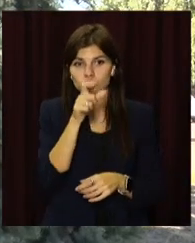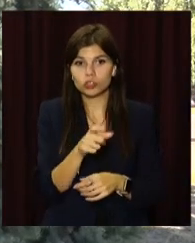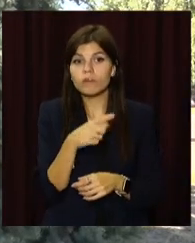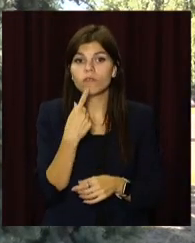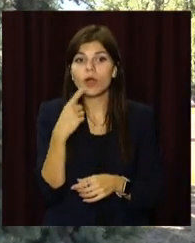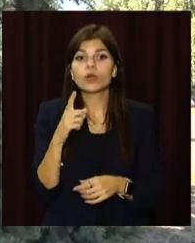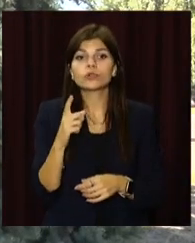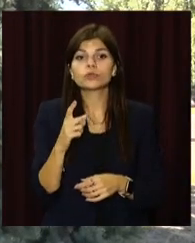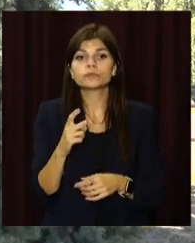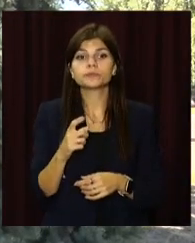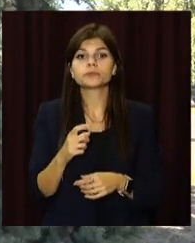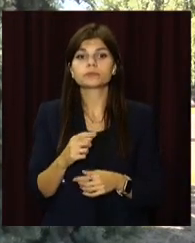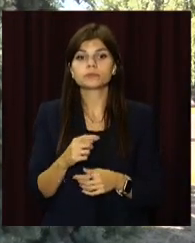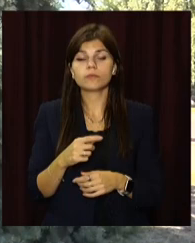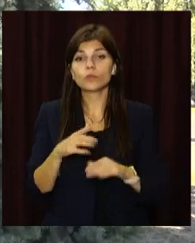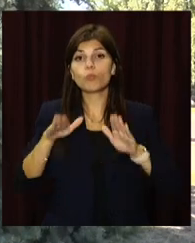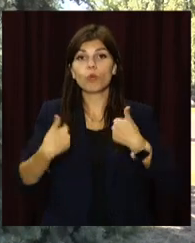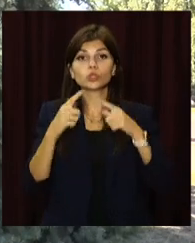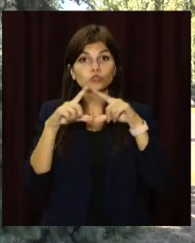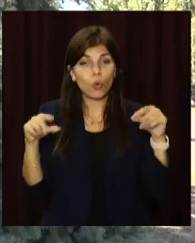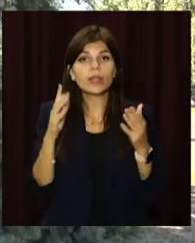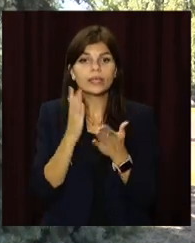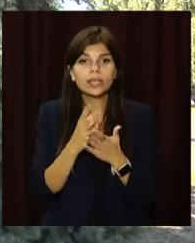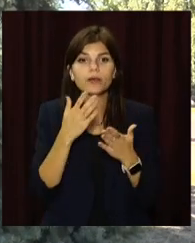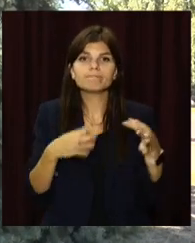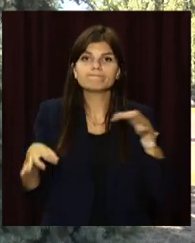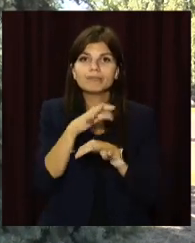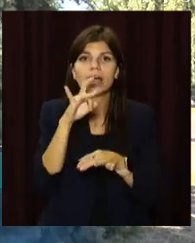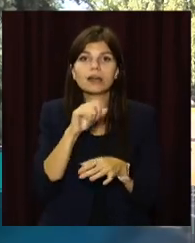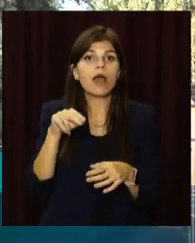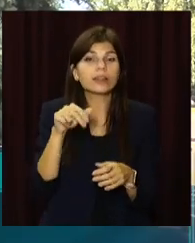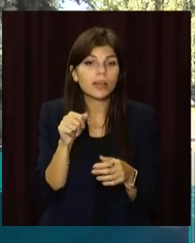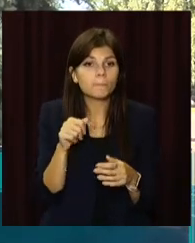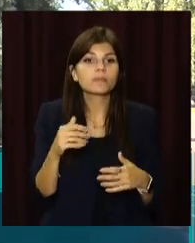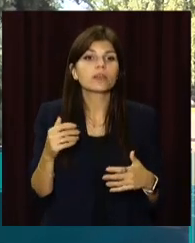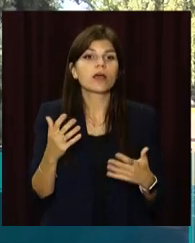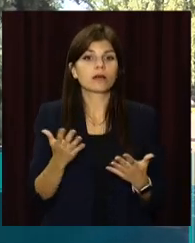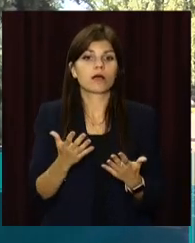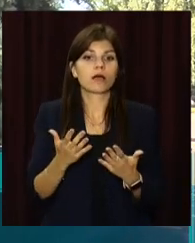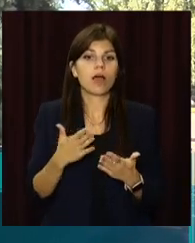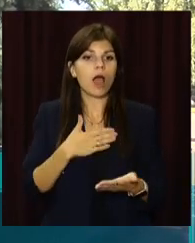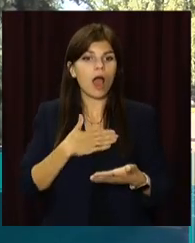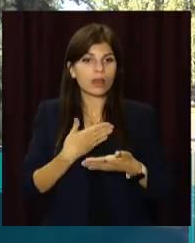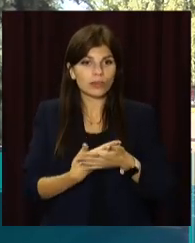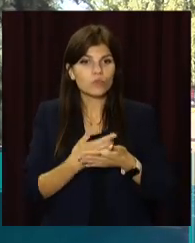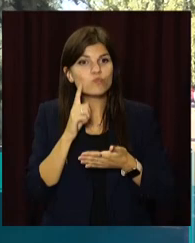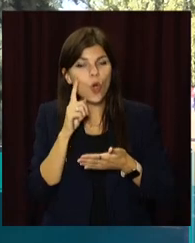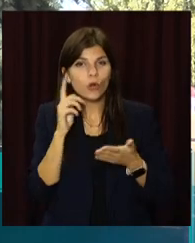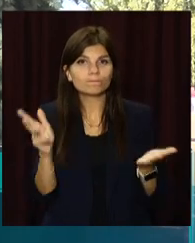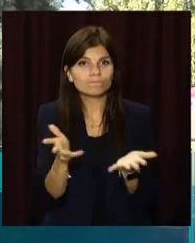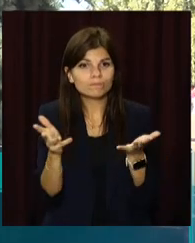створені свої шкільні ради, які продуцюють саме активність молоді